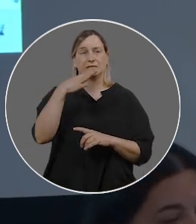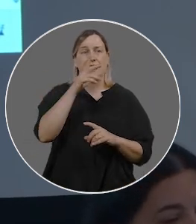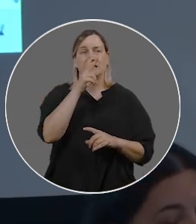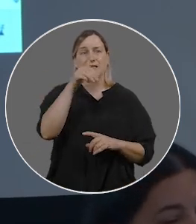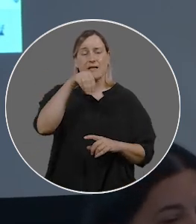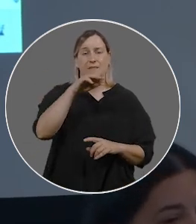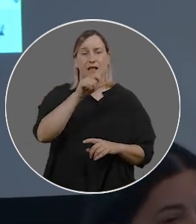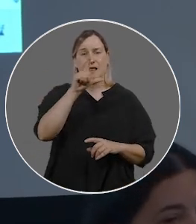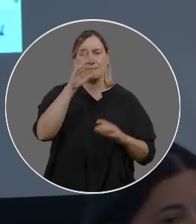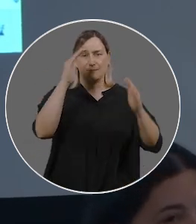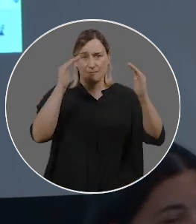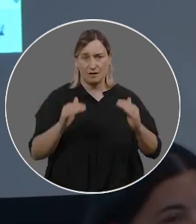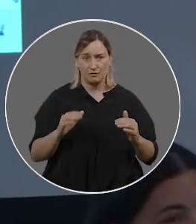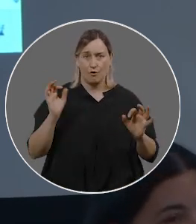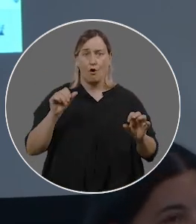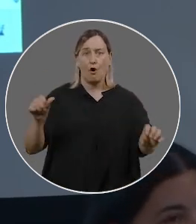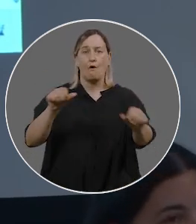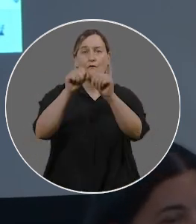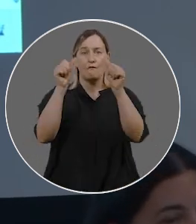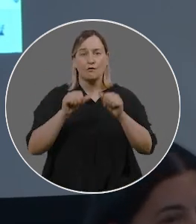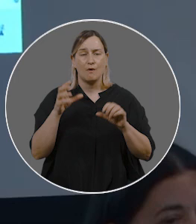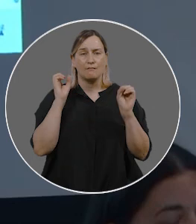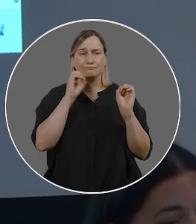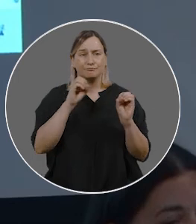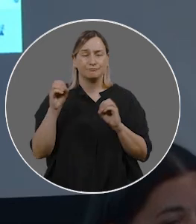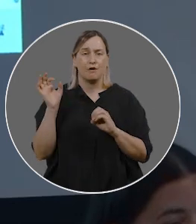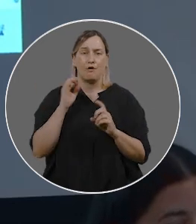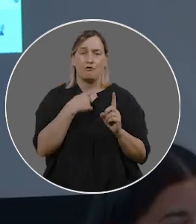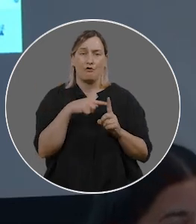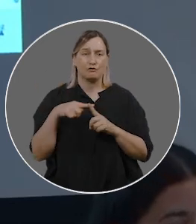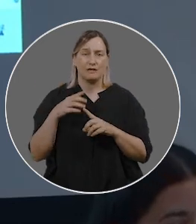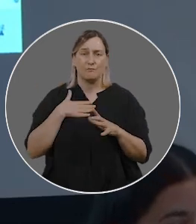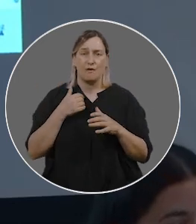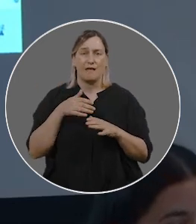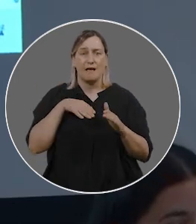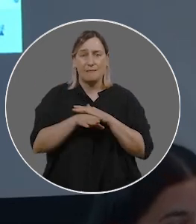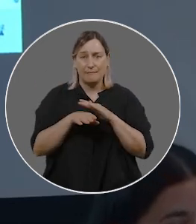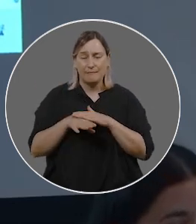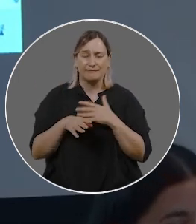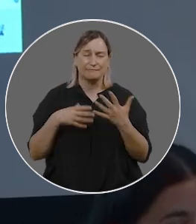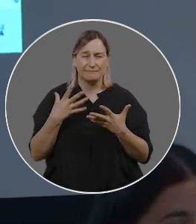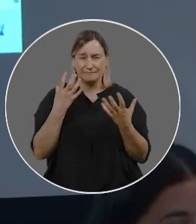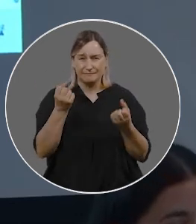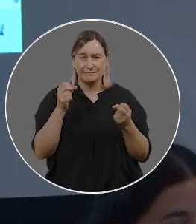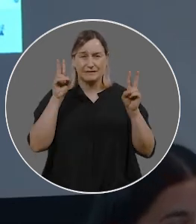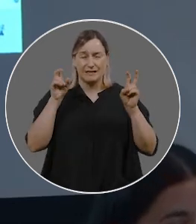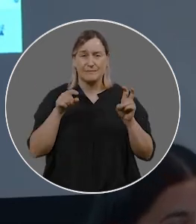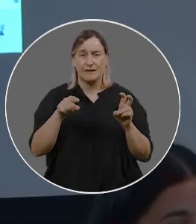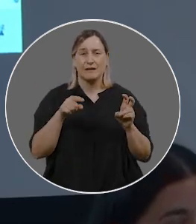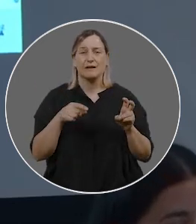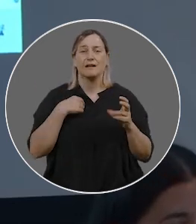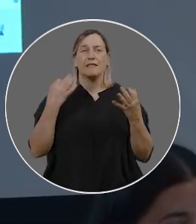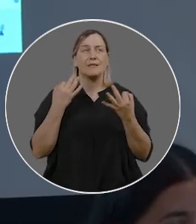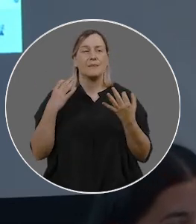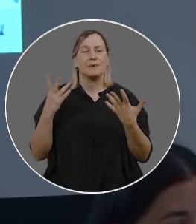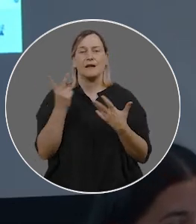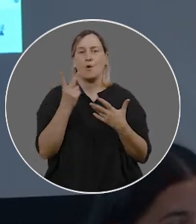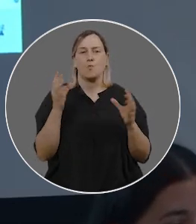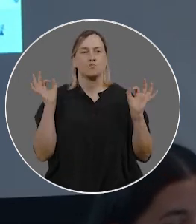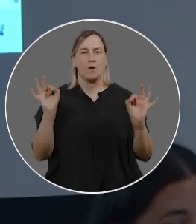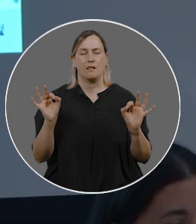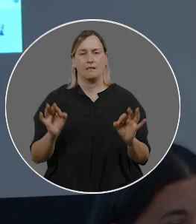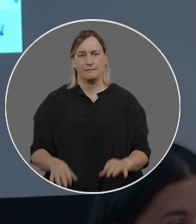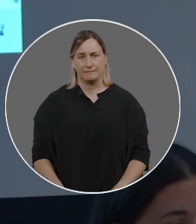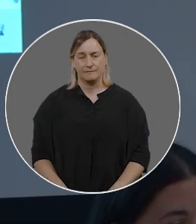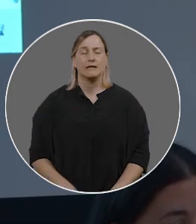o un tipus de formulari que ha d'omplir o coses que es pot imprimir, saps? En principi sí. Haurien de ser exactament el mateix. Sí, sí,